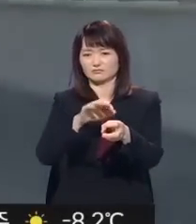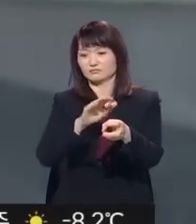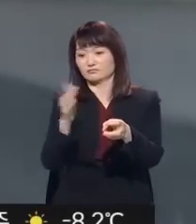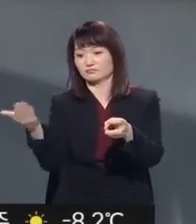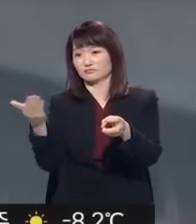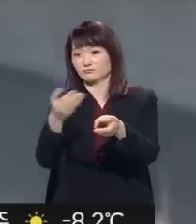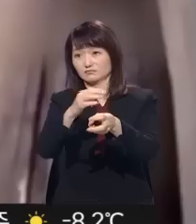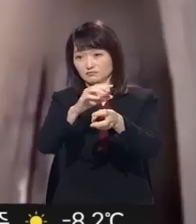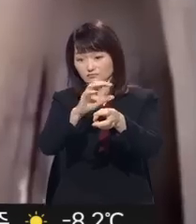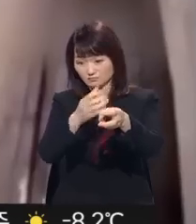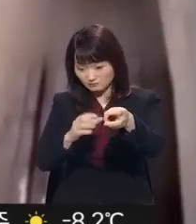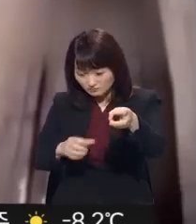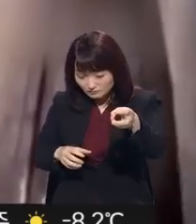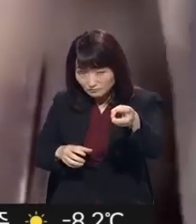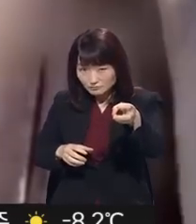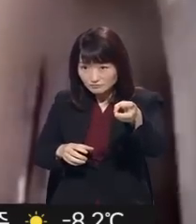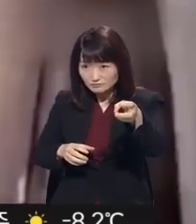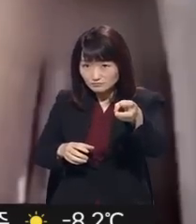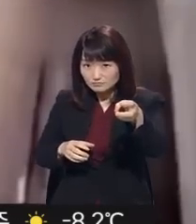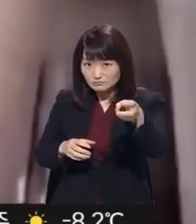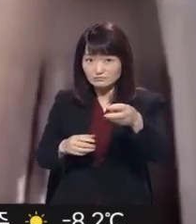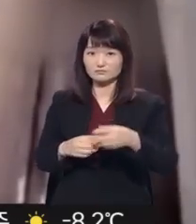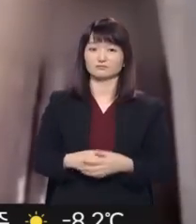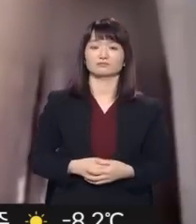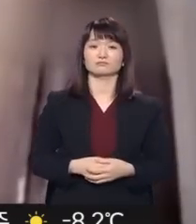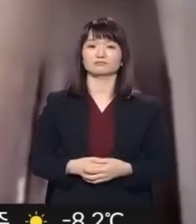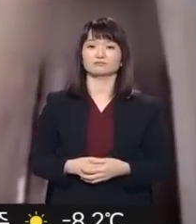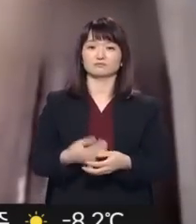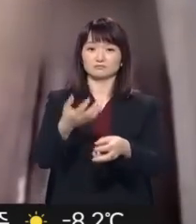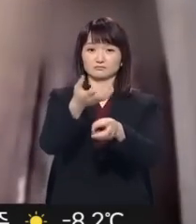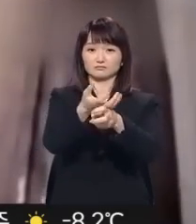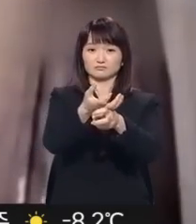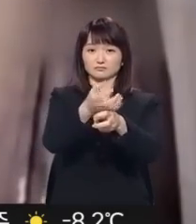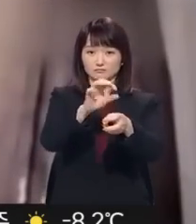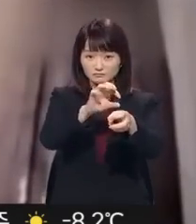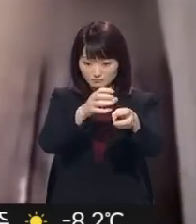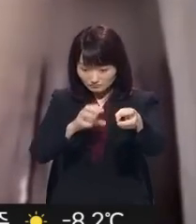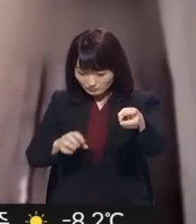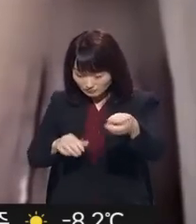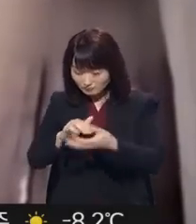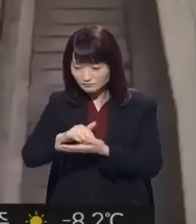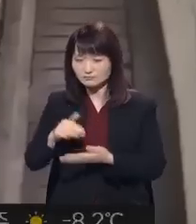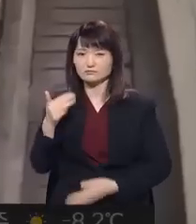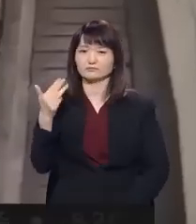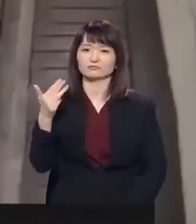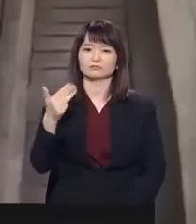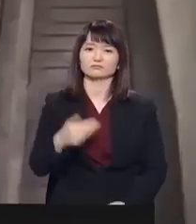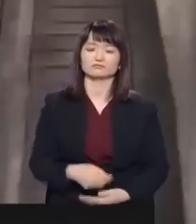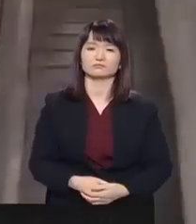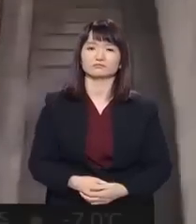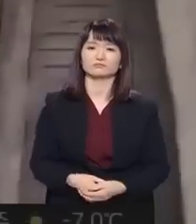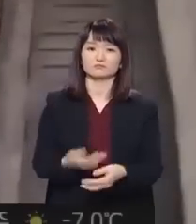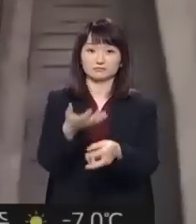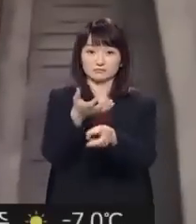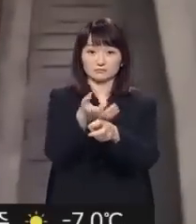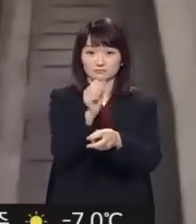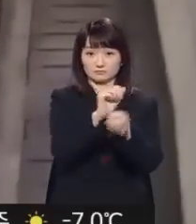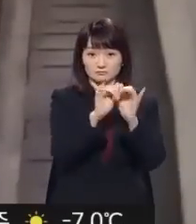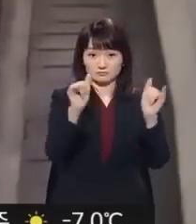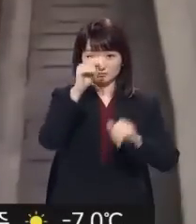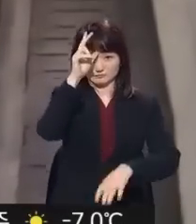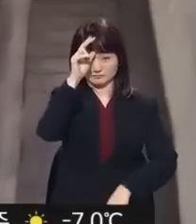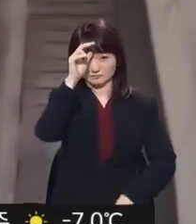돼지들은 영문도 모른 채로 굴러 떨어지고 만 거죠 이렇게 트럭에서 떨어진 돼지들 모두 여덟 마리였다고 합니다 그런데도 트럭